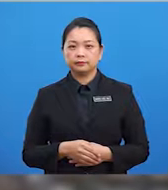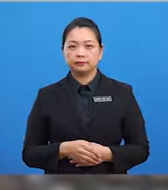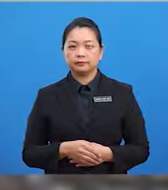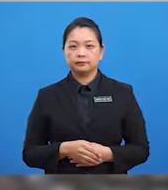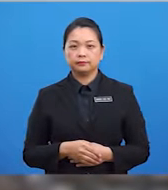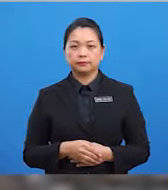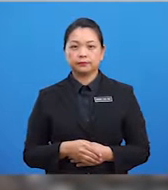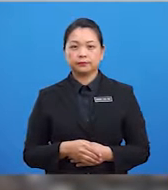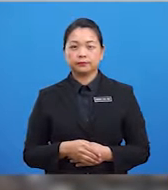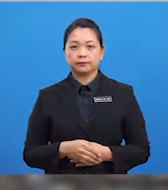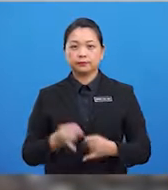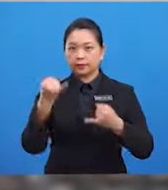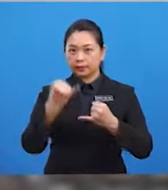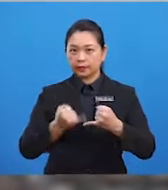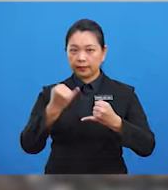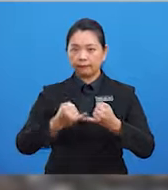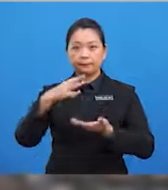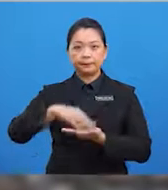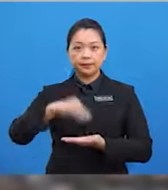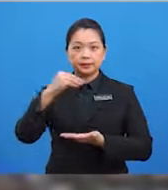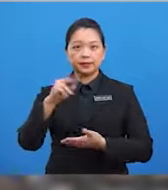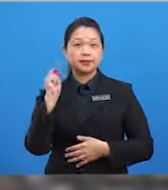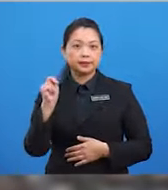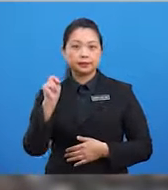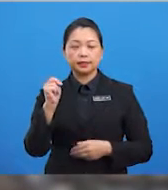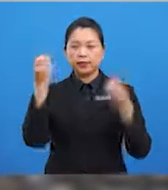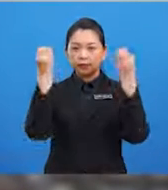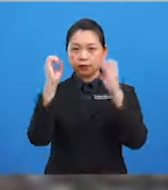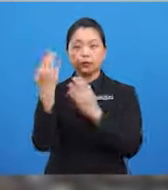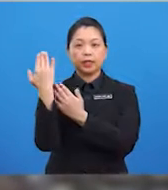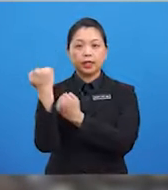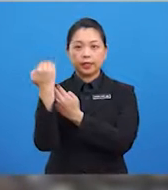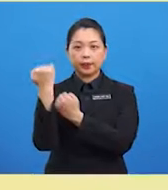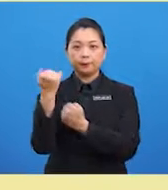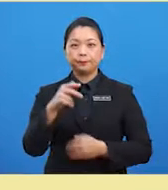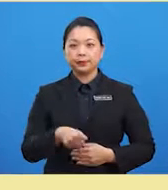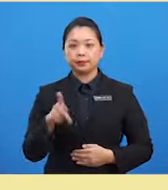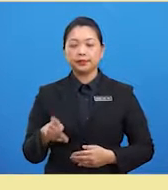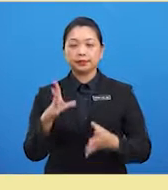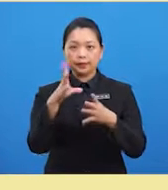Di akhir pembelajaran nanti, cikgu berharap pelajar dapat